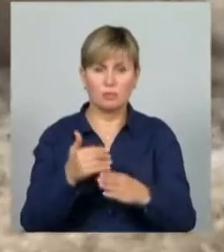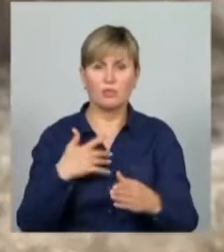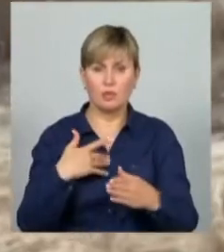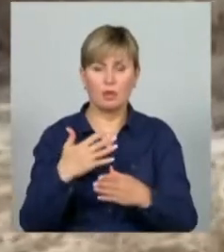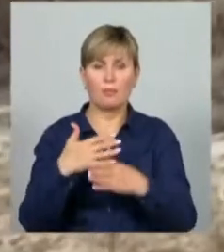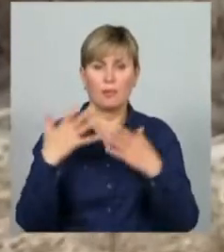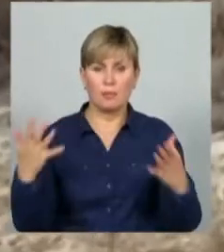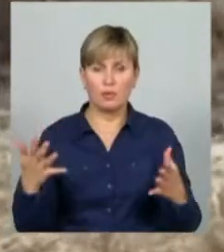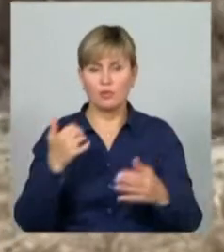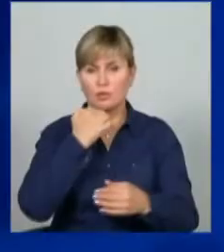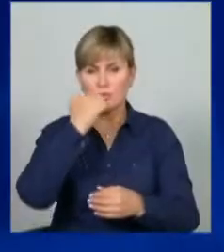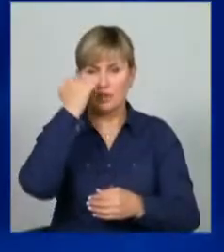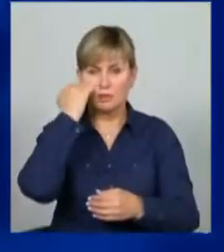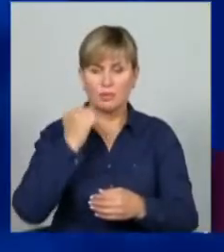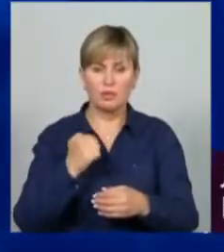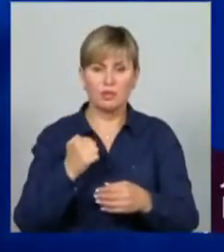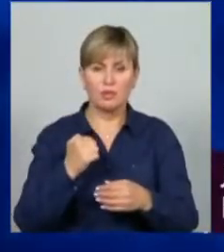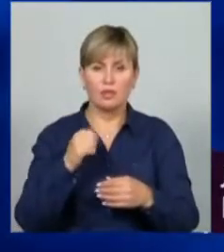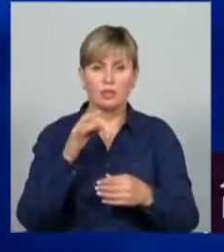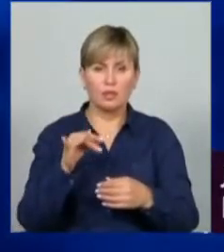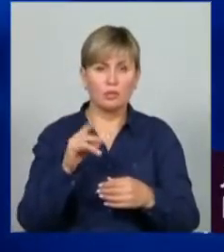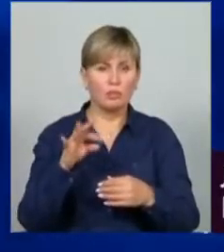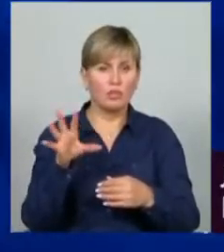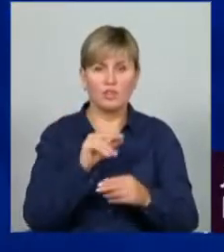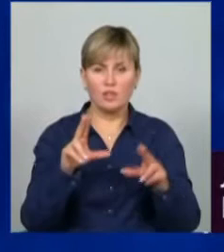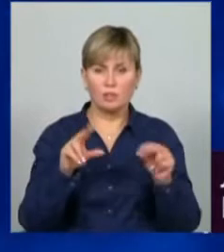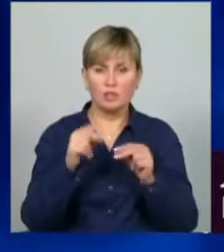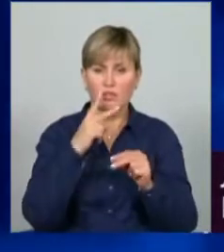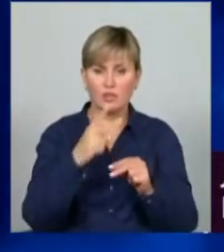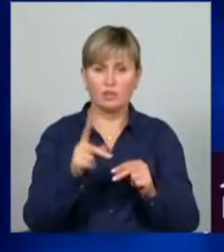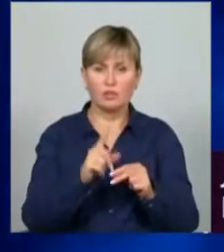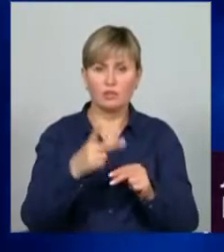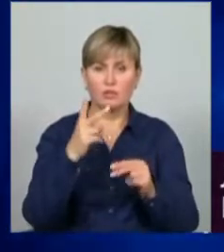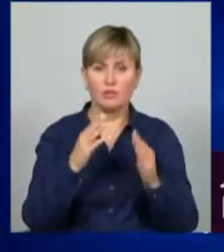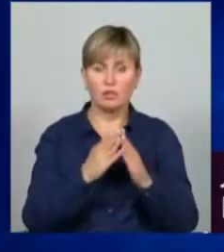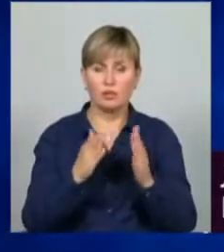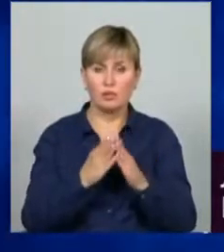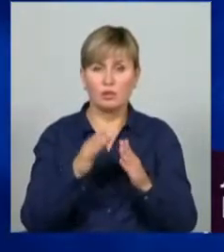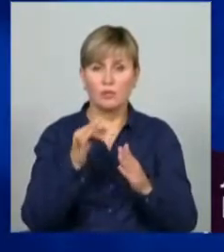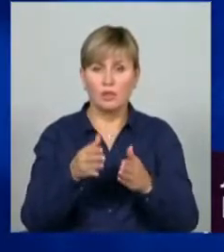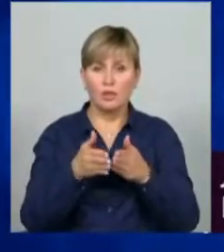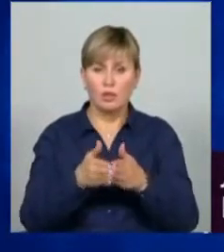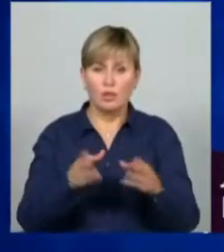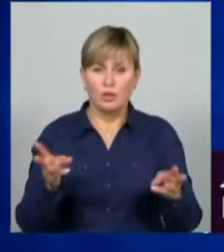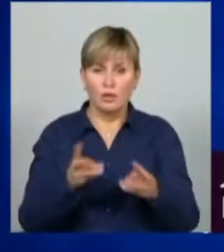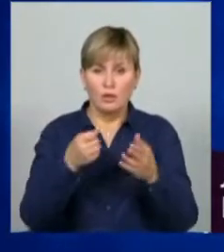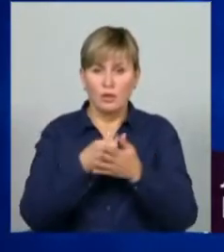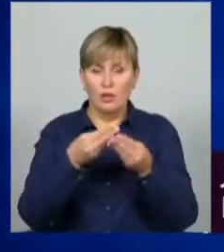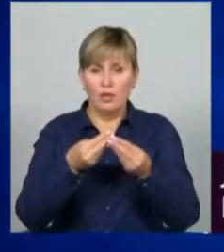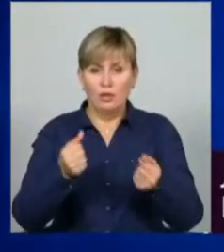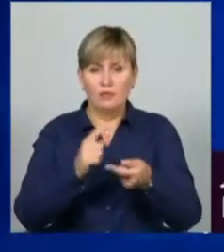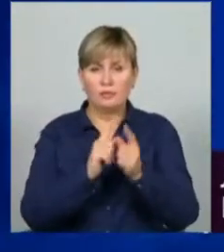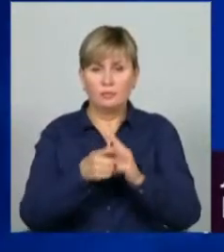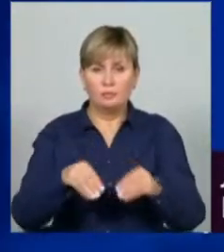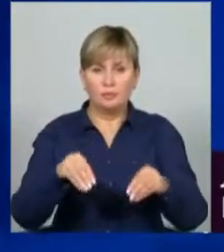помогли. Большое им спасибо. Повезло далеко не всем. На этих кадрах видно, что 2 дома и несколько лодок сгорели дотла,